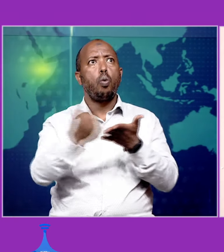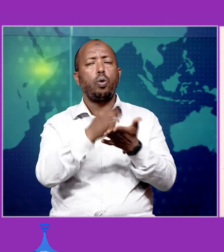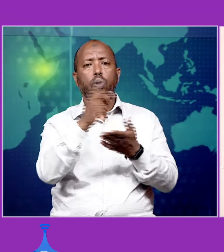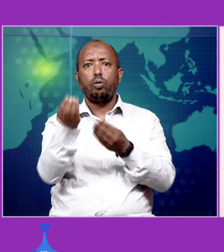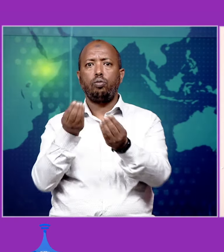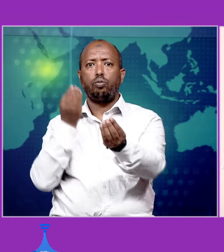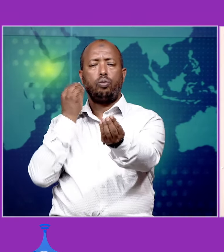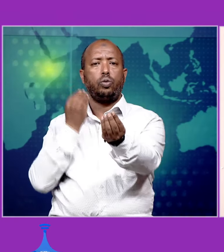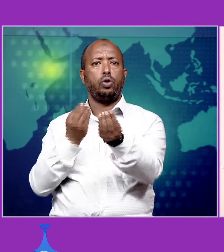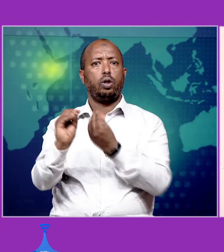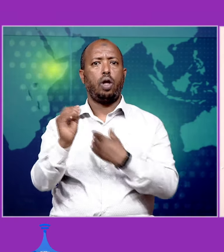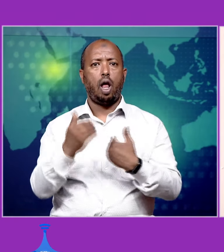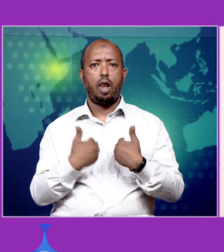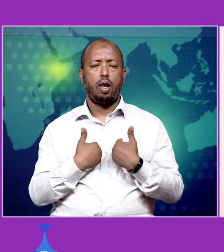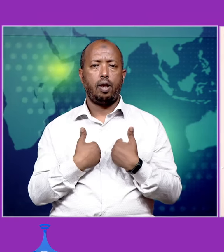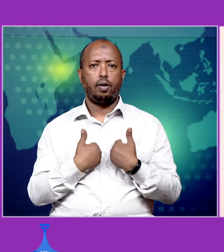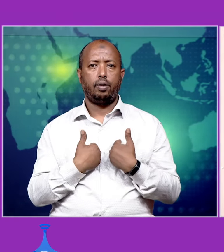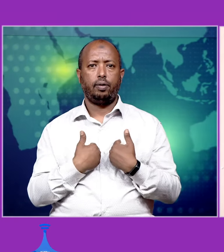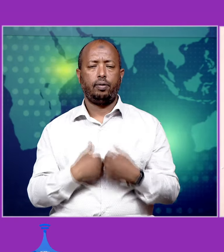Ishetal.